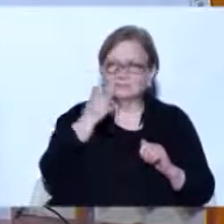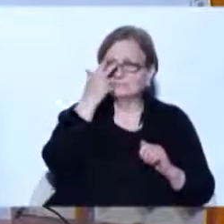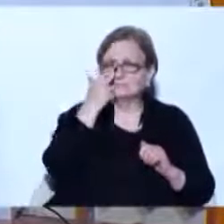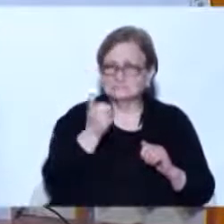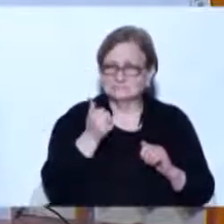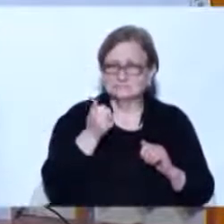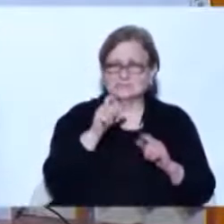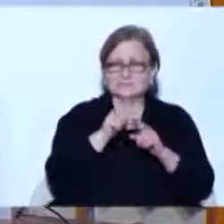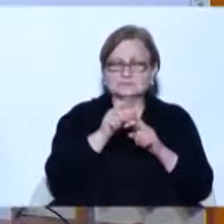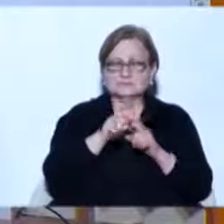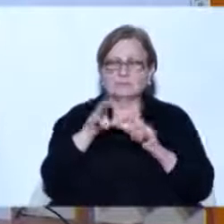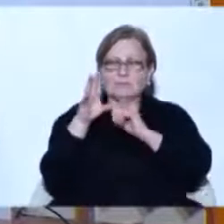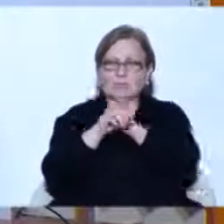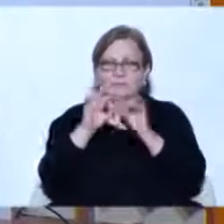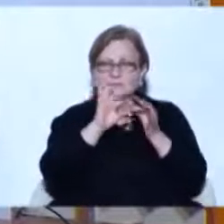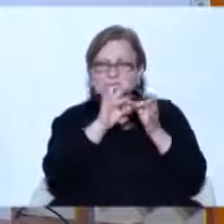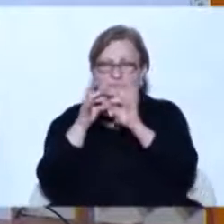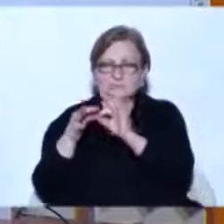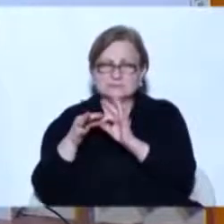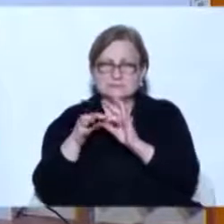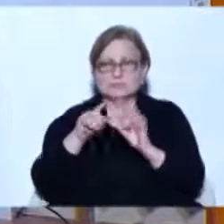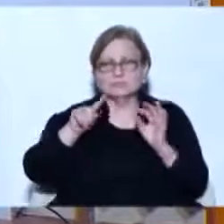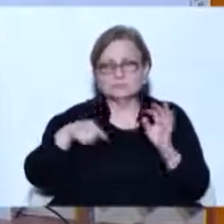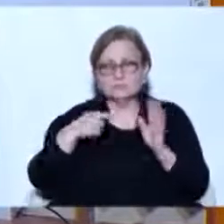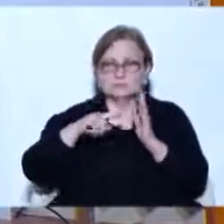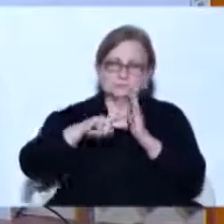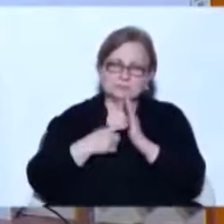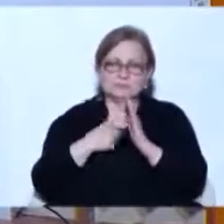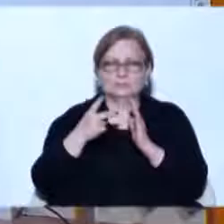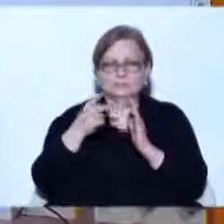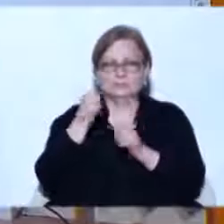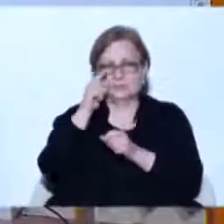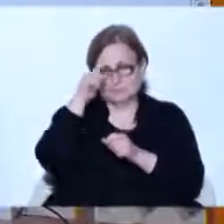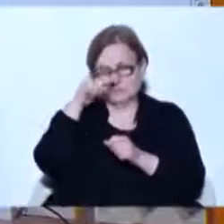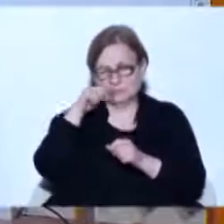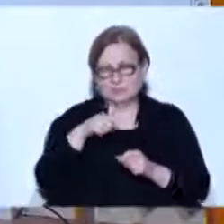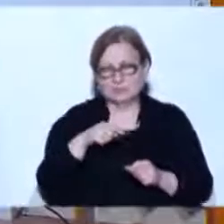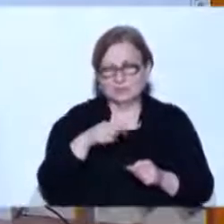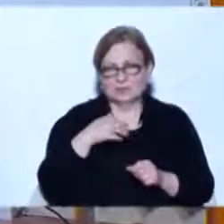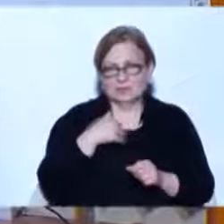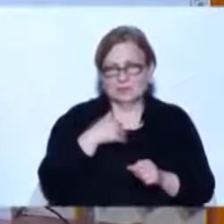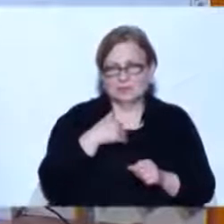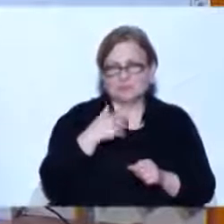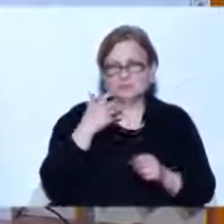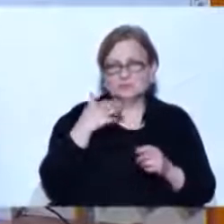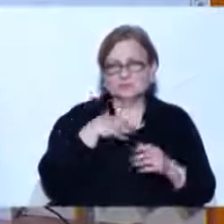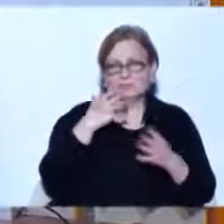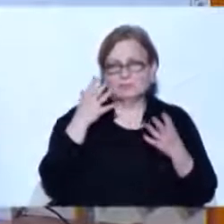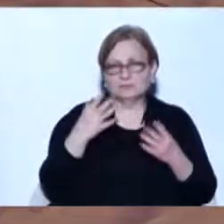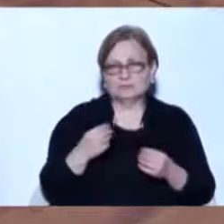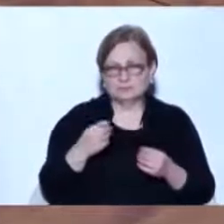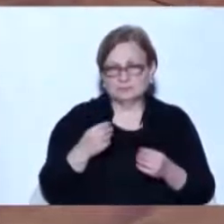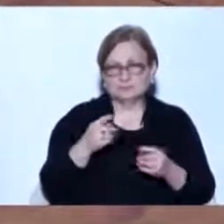თანდათან, რომ წინადადების ბოლოს სასვენიშნები უნდა დასვა. ჩემი დღის სამიმთავარი წინადადება